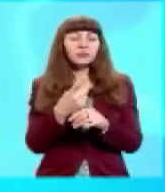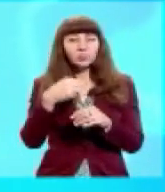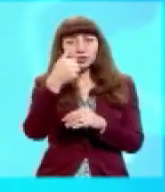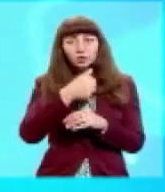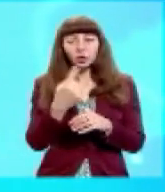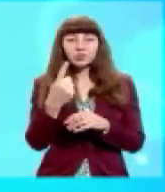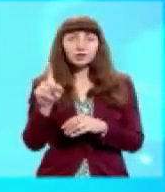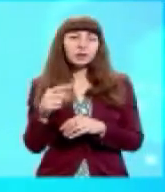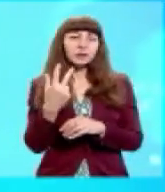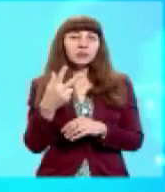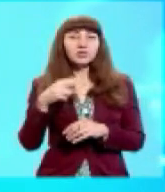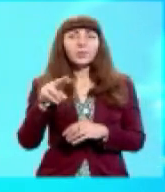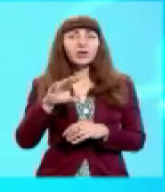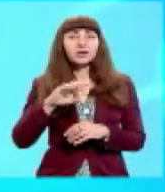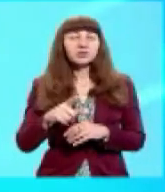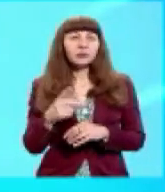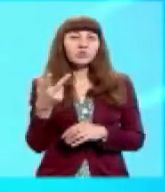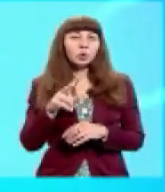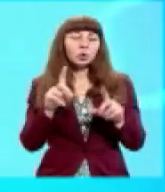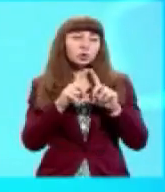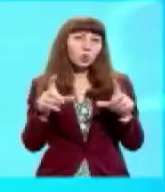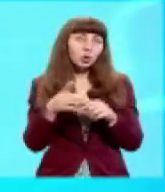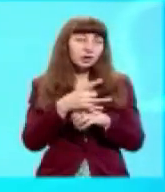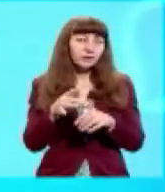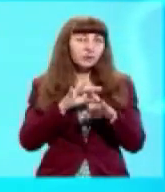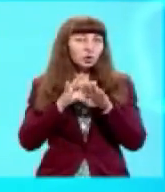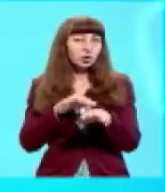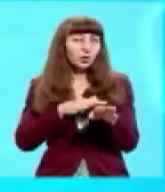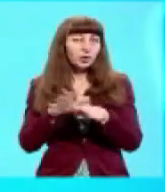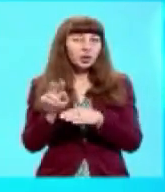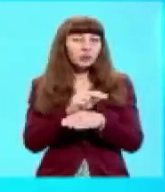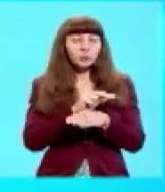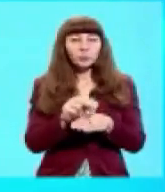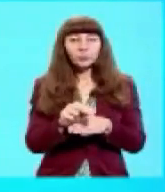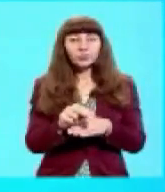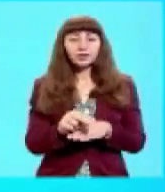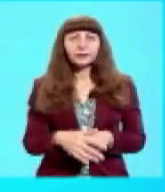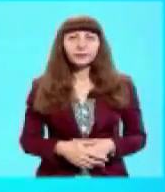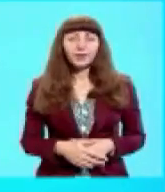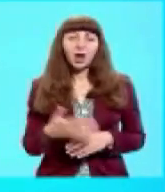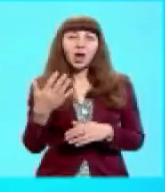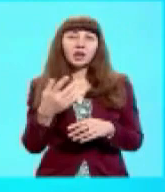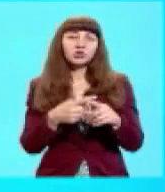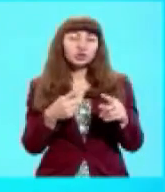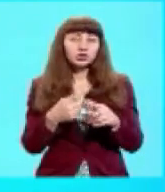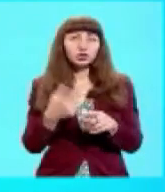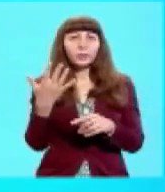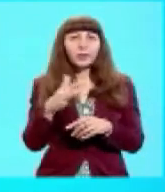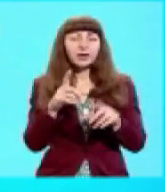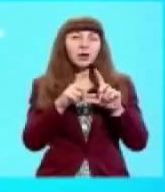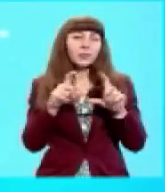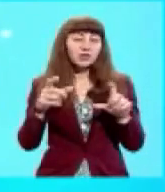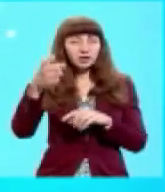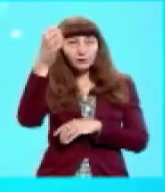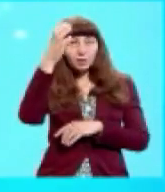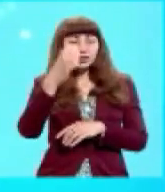выделено 1,3 миллиардов тенге. В трех школах района ведется капитальный ремонт. Текущим охвачено 5 объектов образования. Кроме